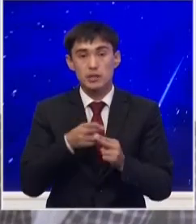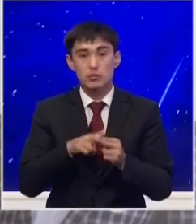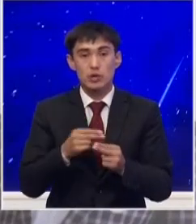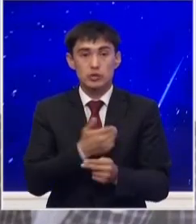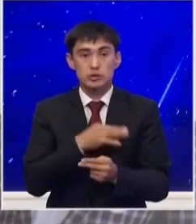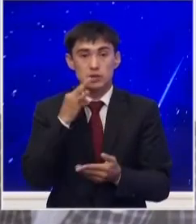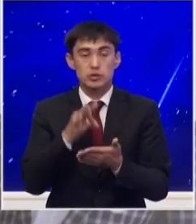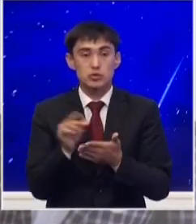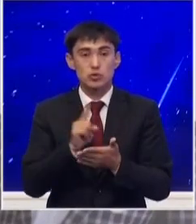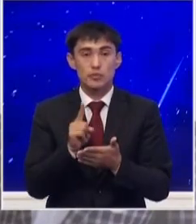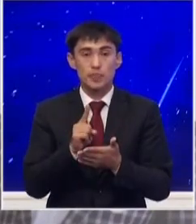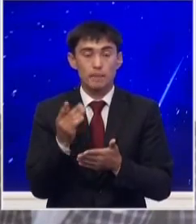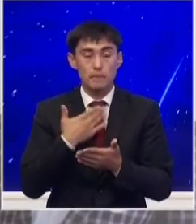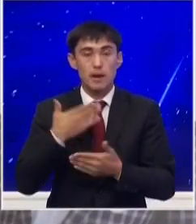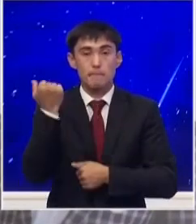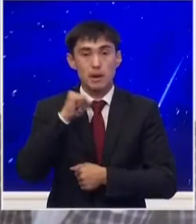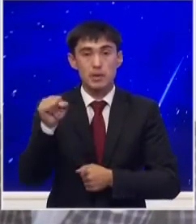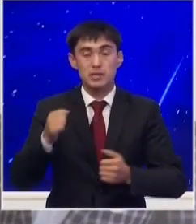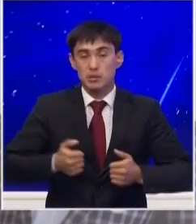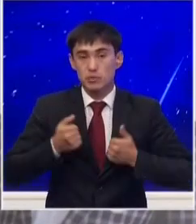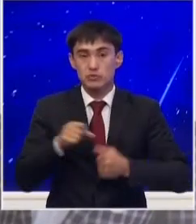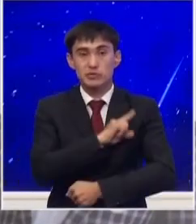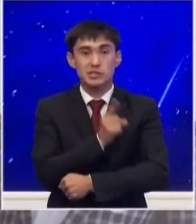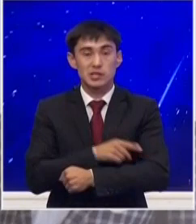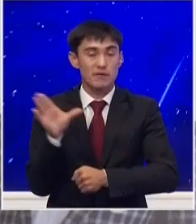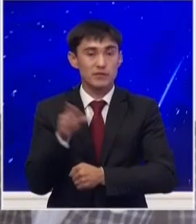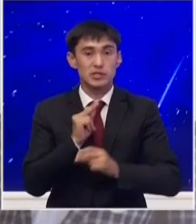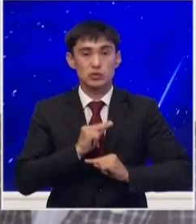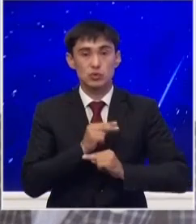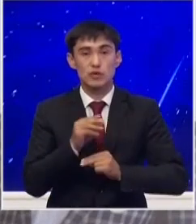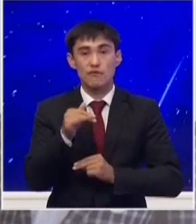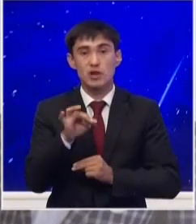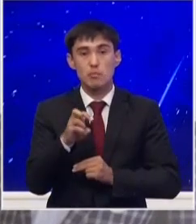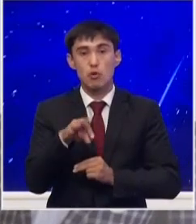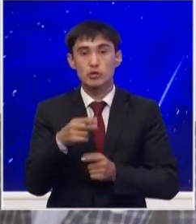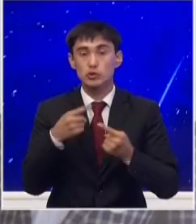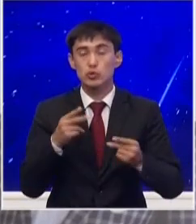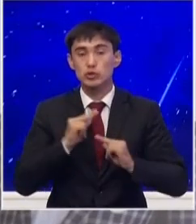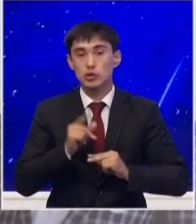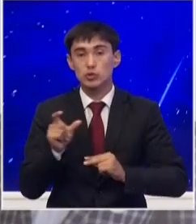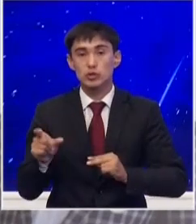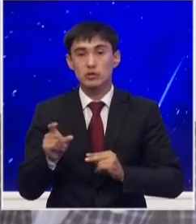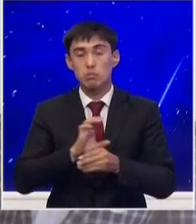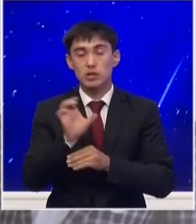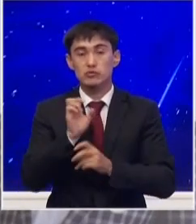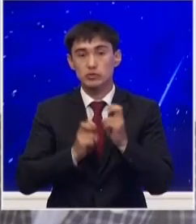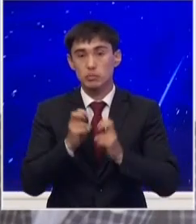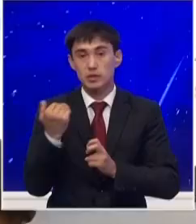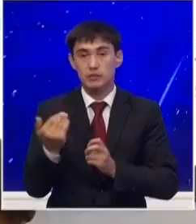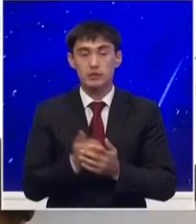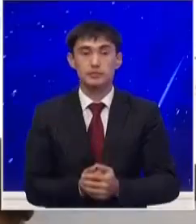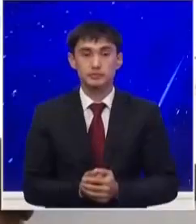кажется, я думаю, что моя победа замотивирует очень сильно всех сотрудников Филипп Морриса, ну и других сотрудников производственных